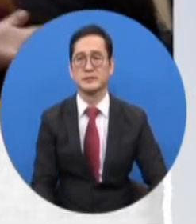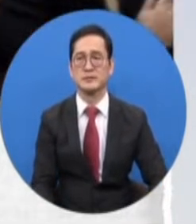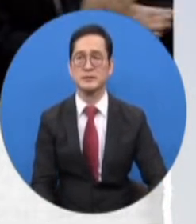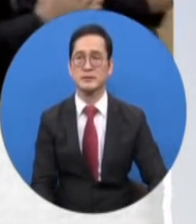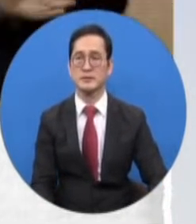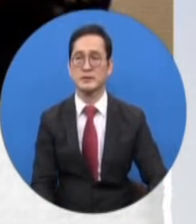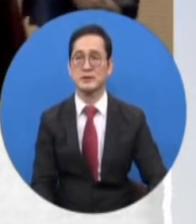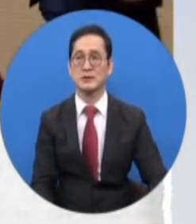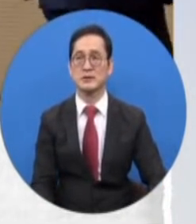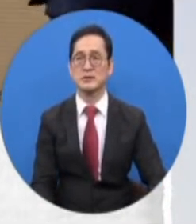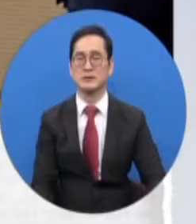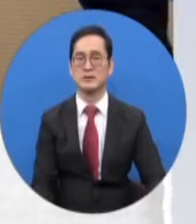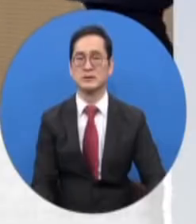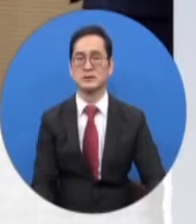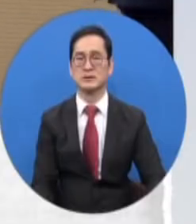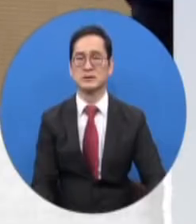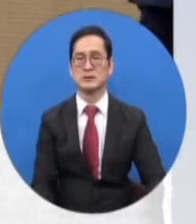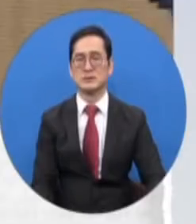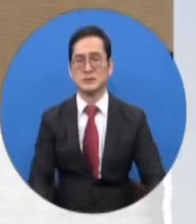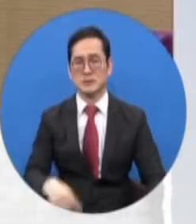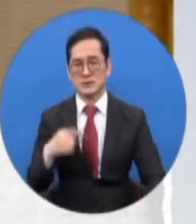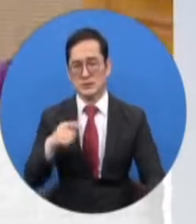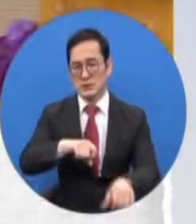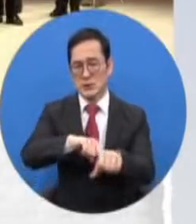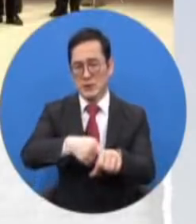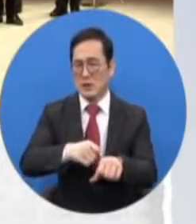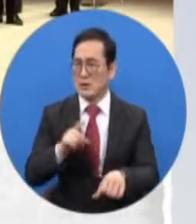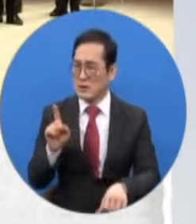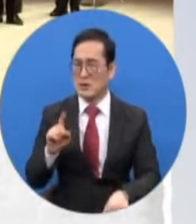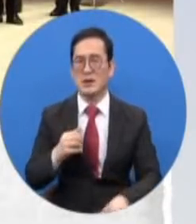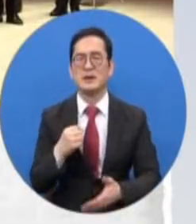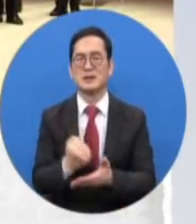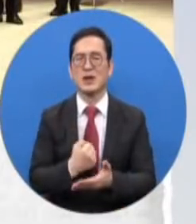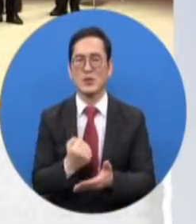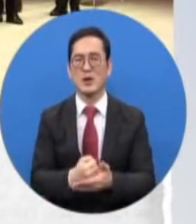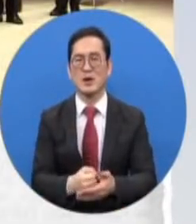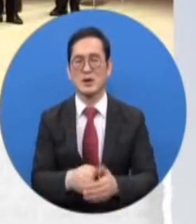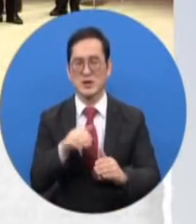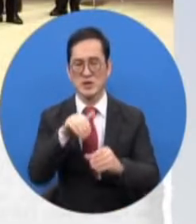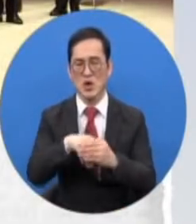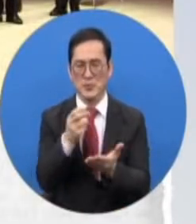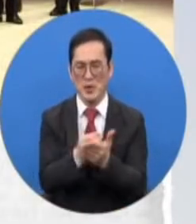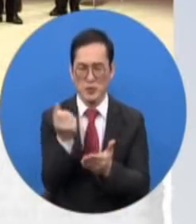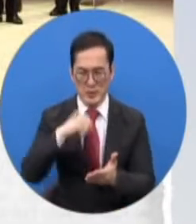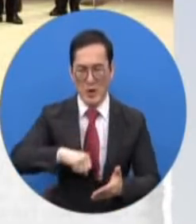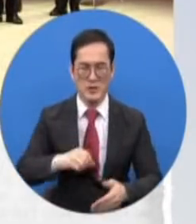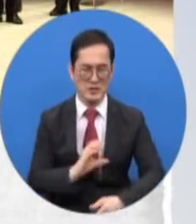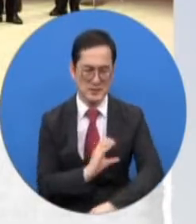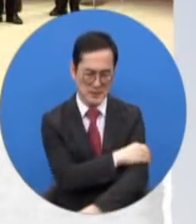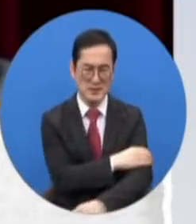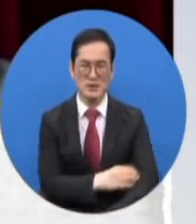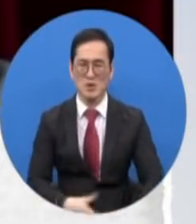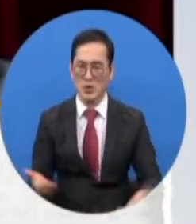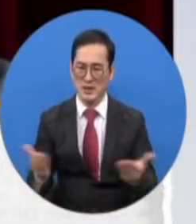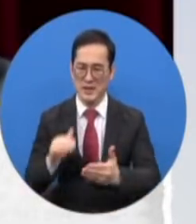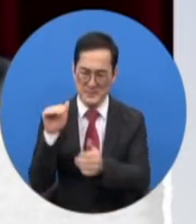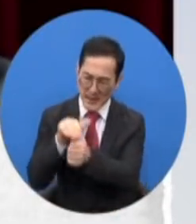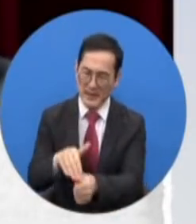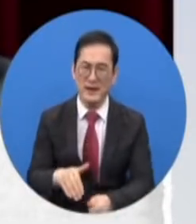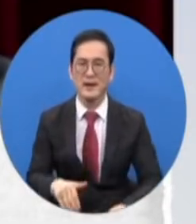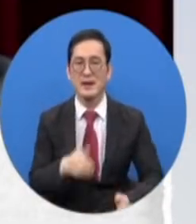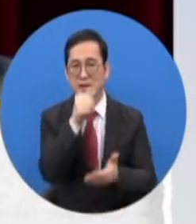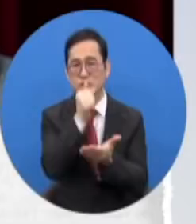상당히 안타깝습니다. 이 노정희 위원장의 경우에는 공직선거법 위반, 직권남용, 공무집행 방해 등의 혐의로